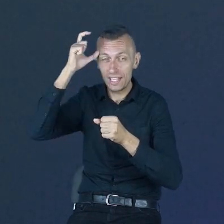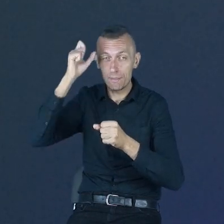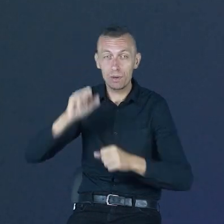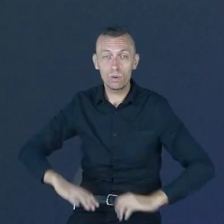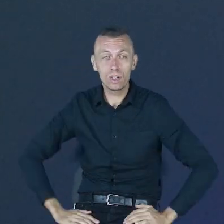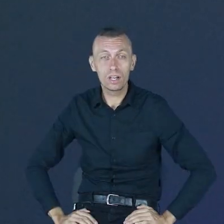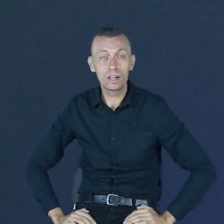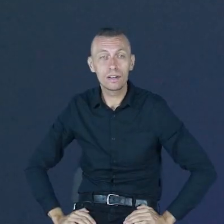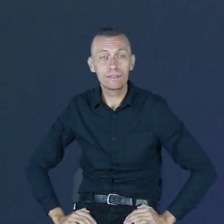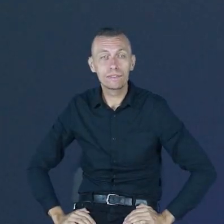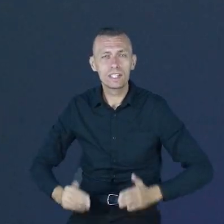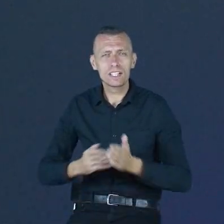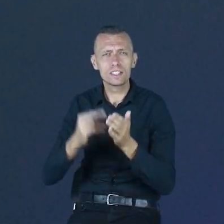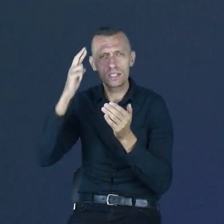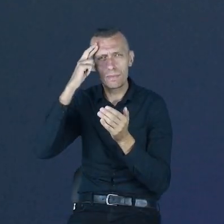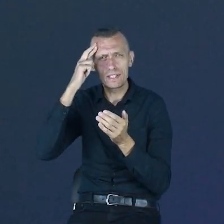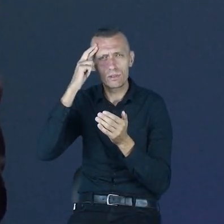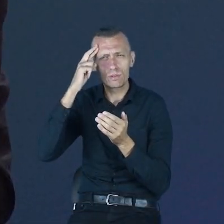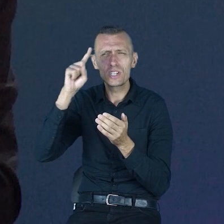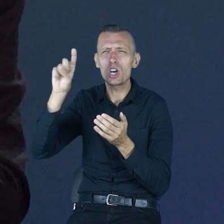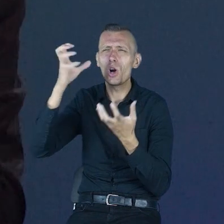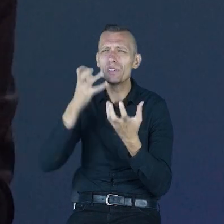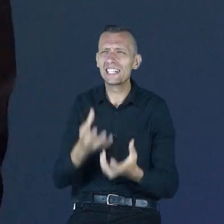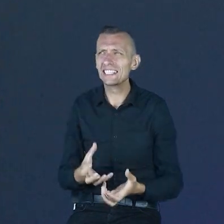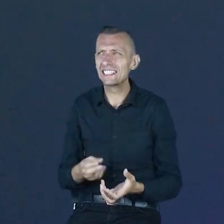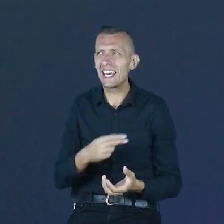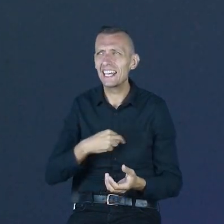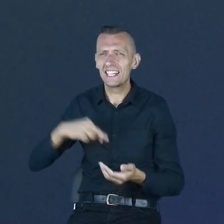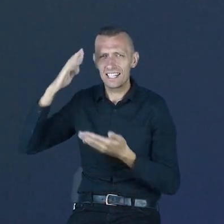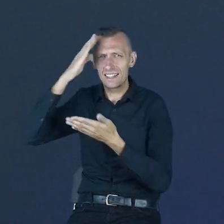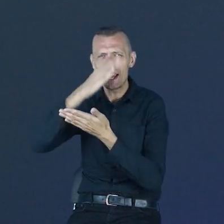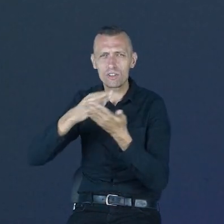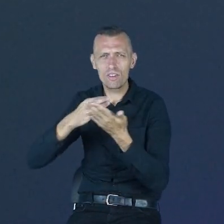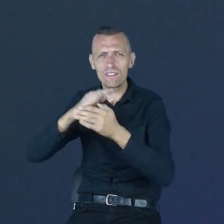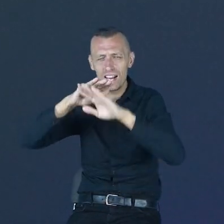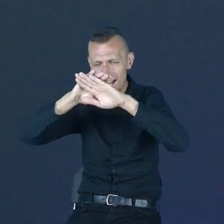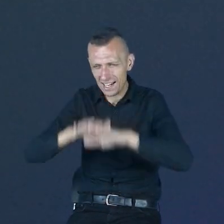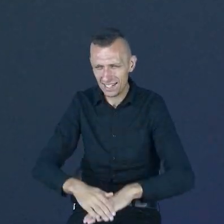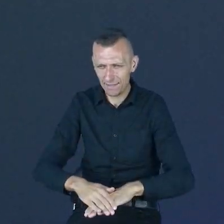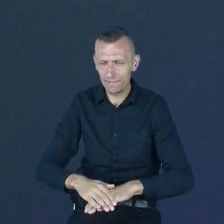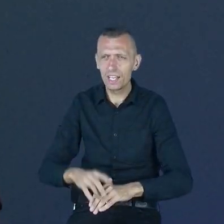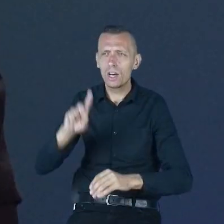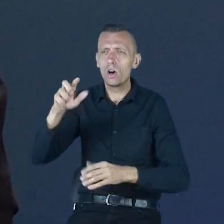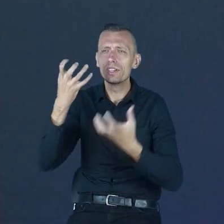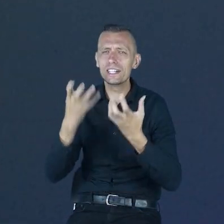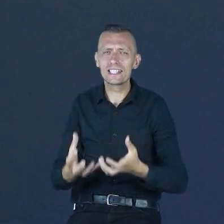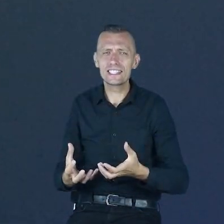Zrobi on wszystko, aby podważyć twoją, moją wiarę, aby zaszkodzić zamiarom Boga w naszym życiu. Będzie